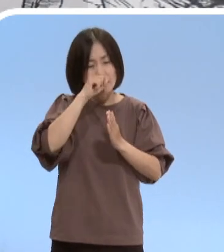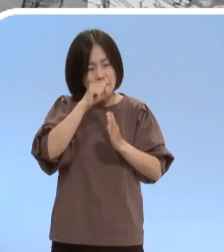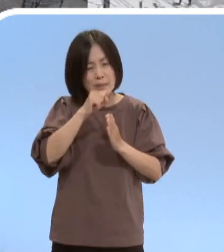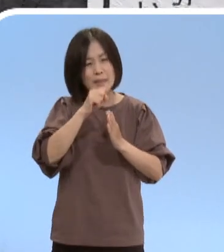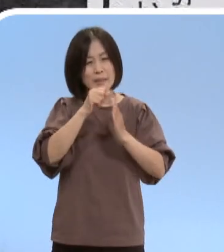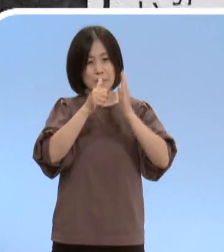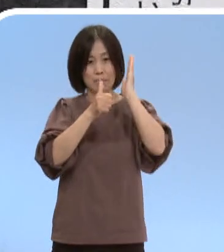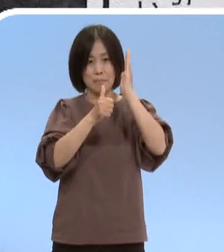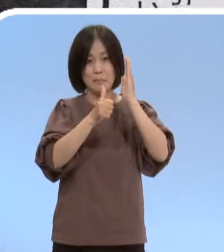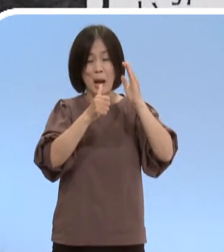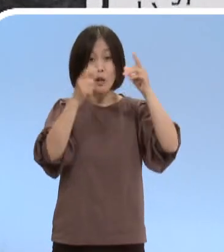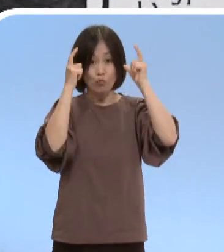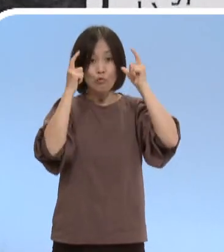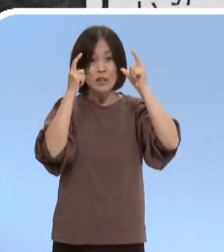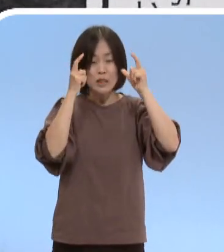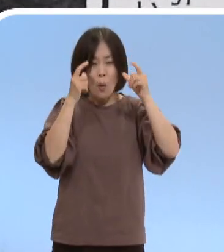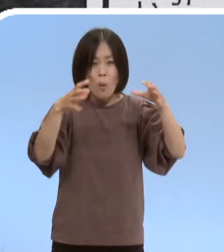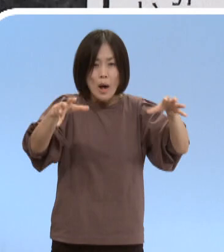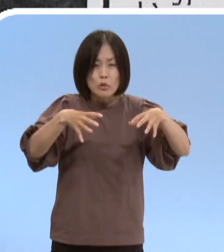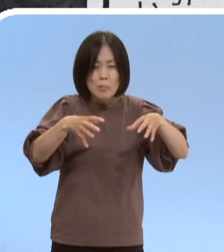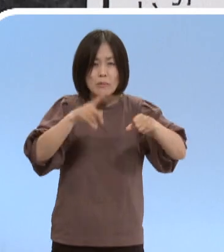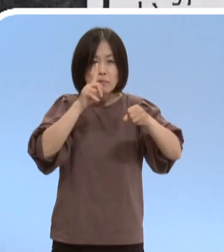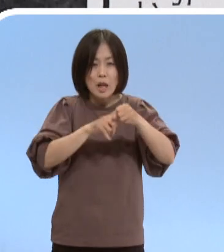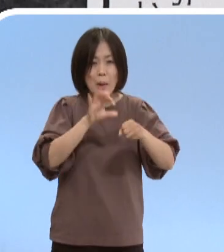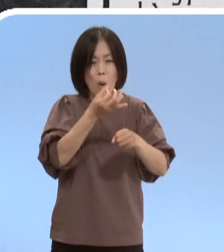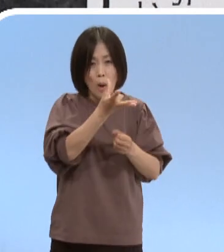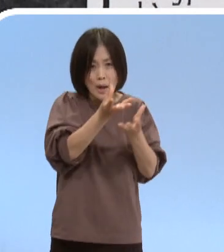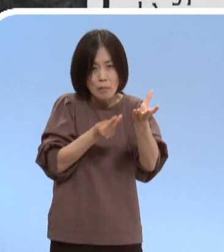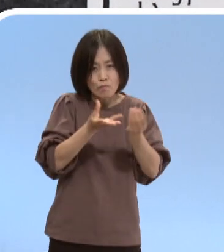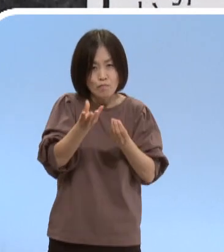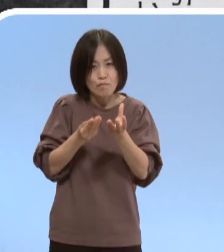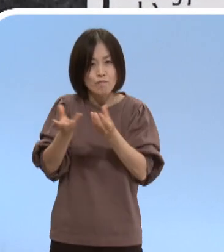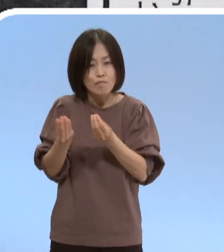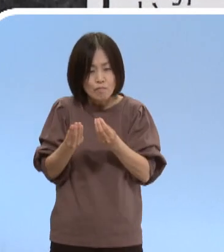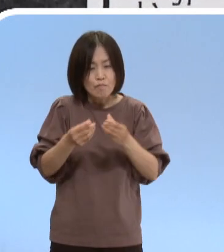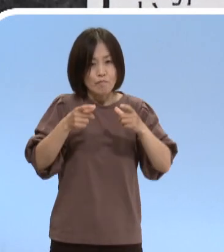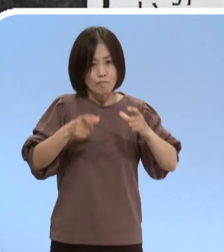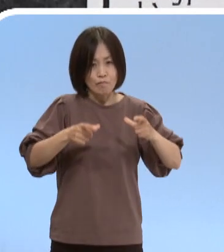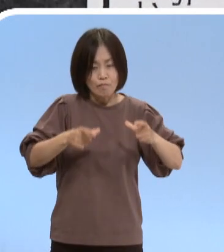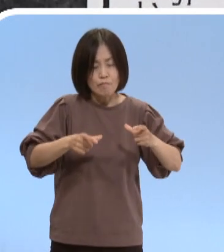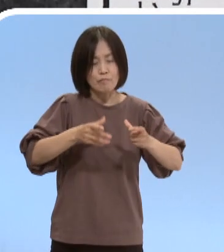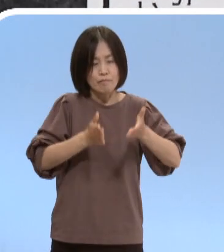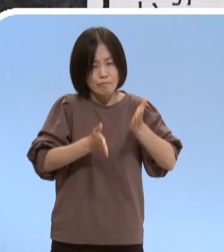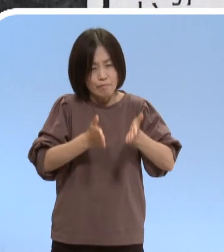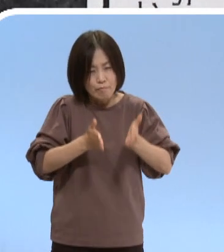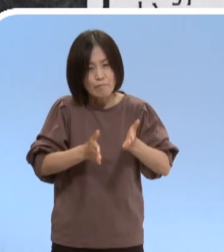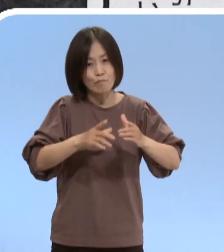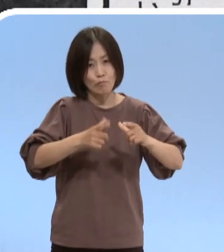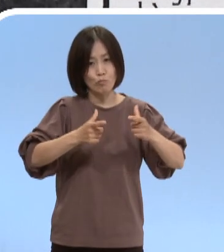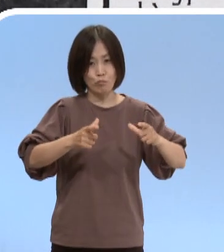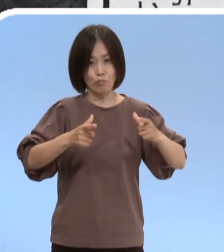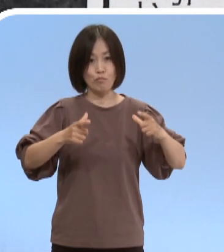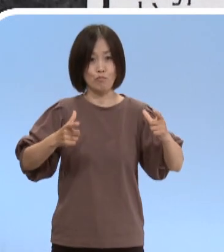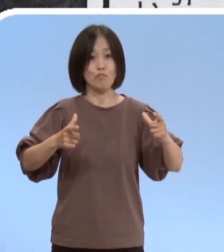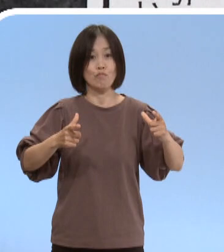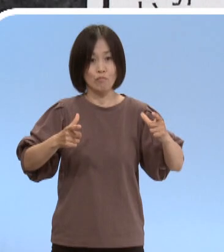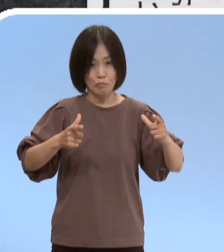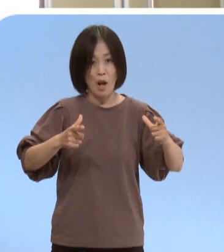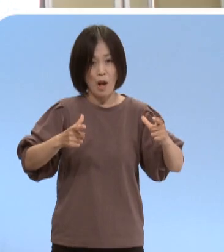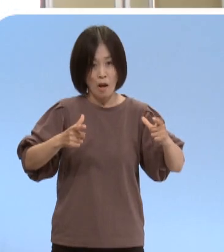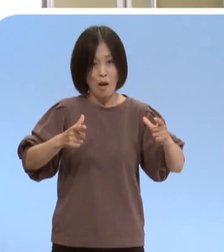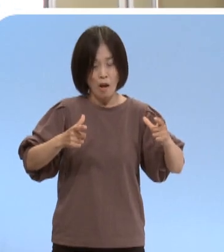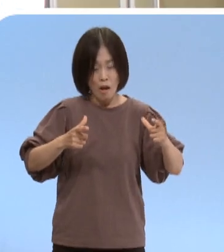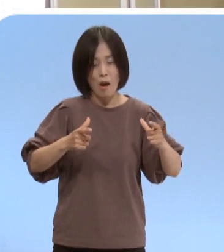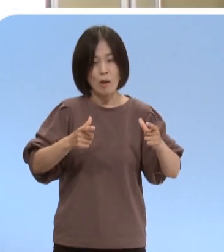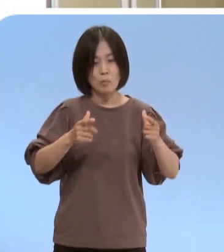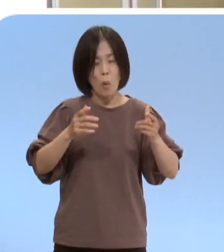けど、はい、いい牛を借金をして集めてきて、おじろの谷に残していって、この谷だけで